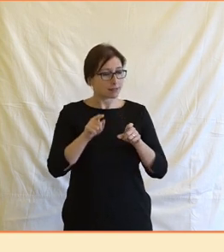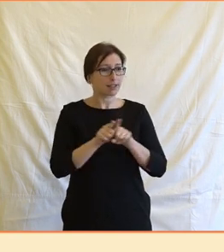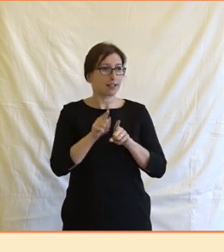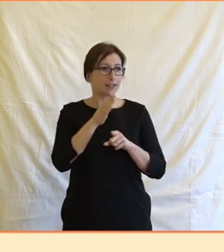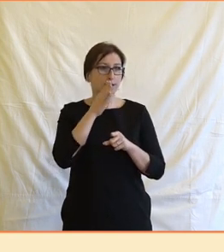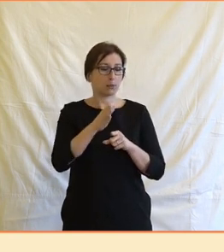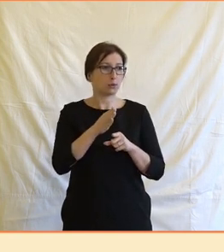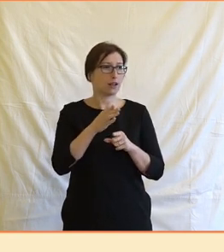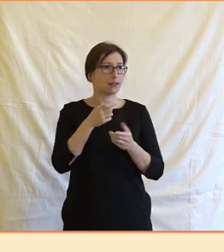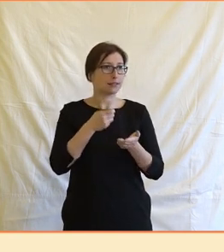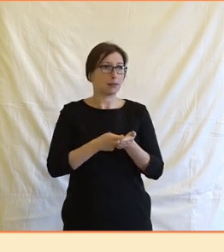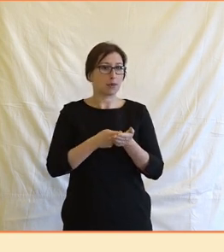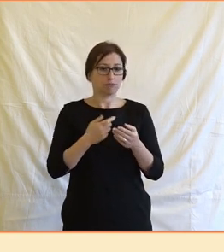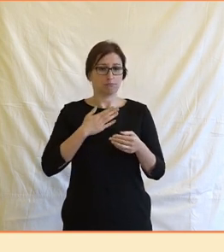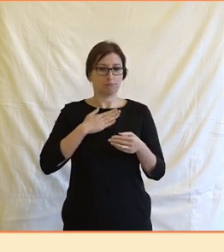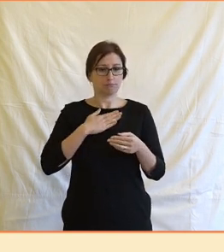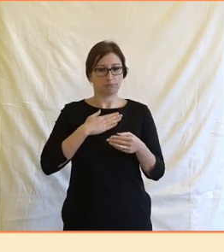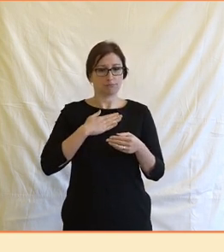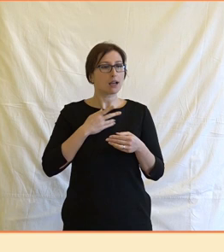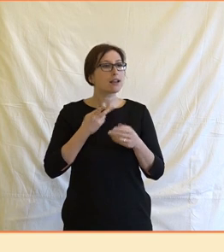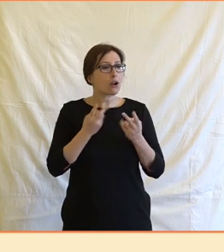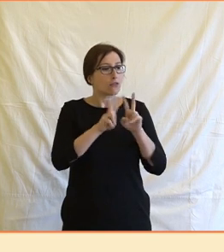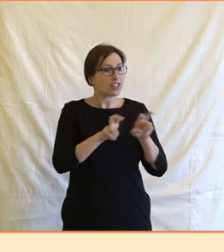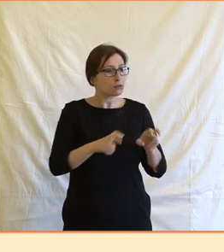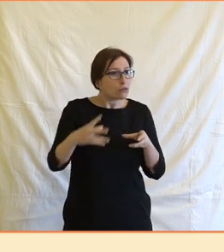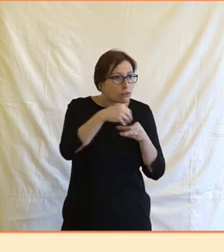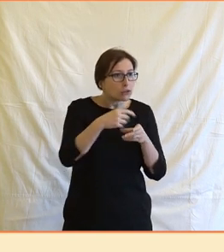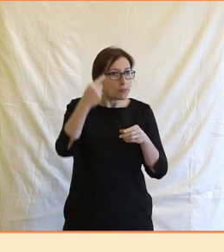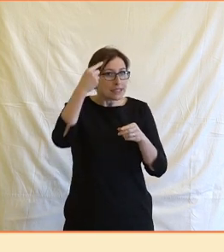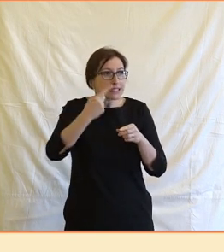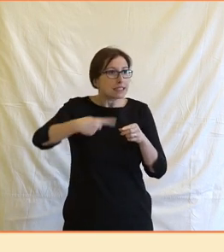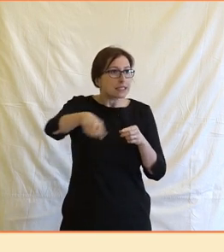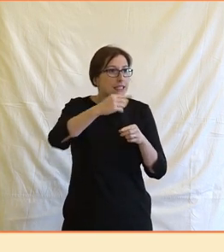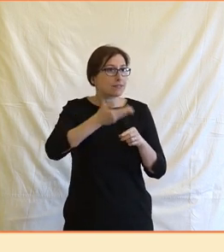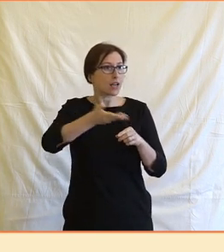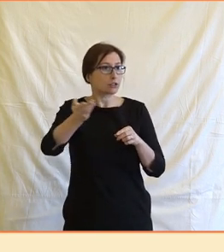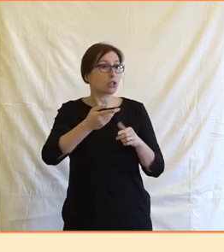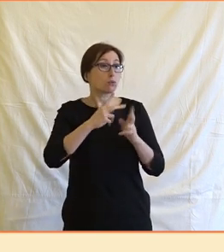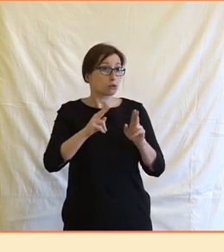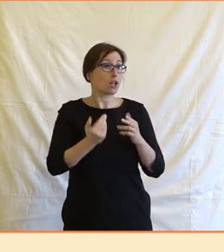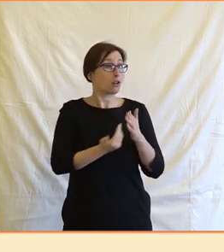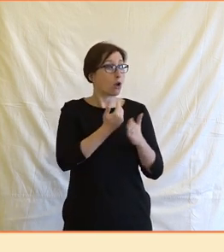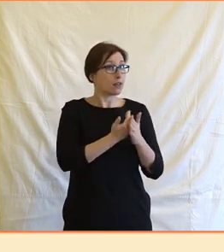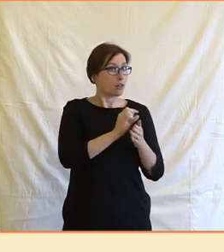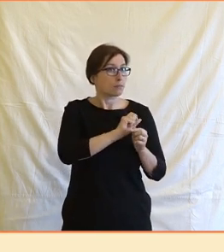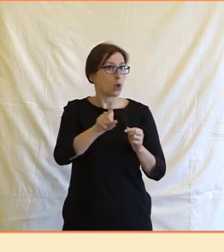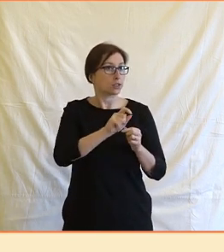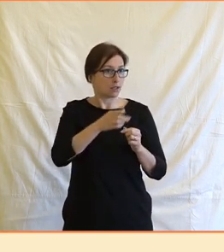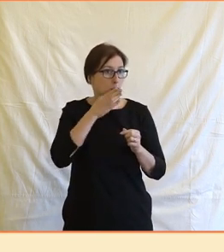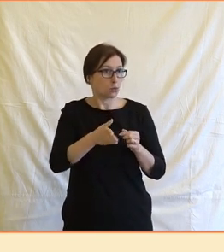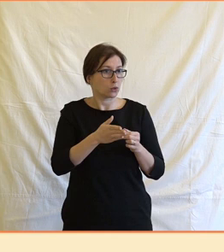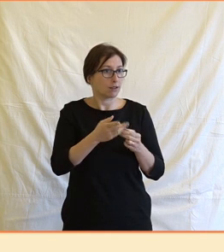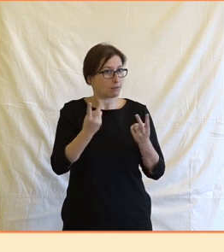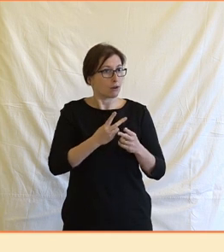součástí toho našeho řešení a můžete dostávat novinky, které se právě týkají